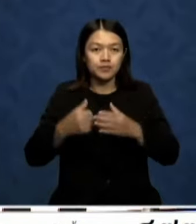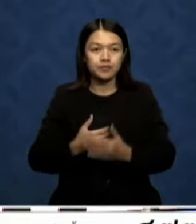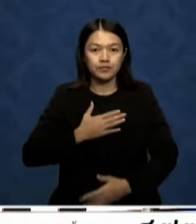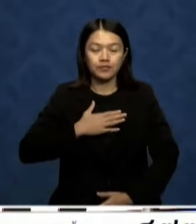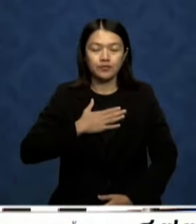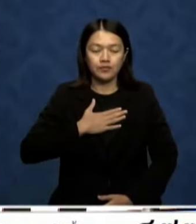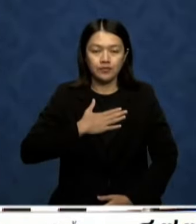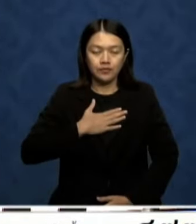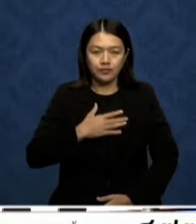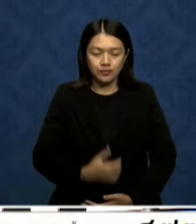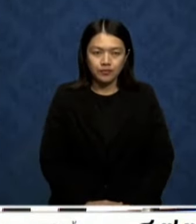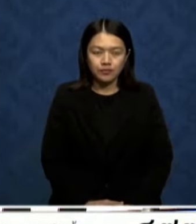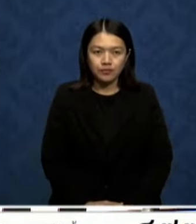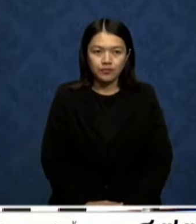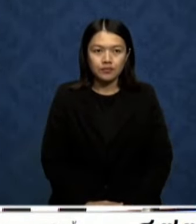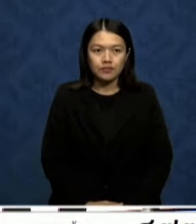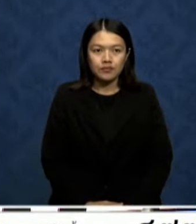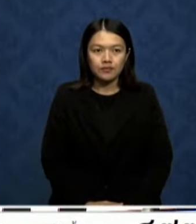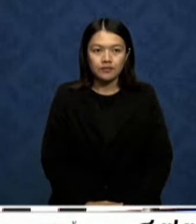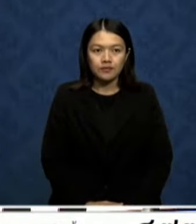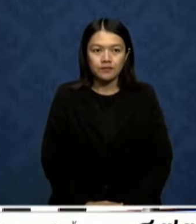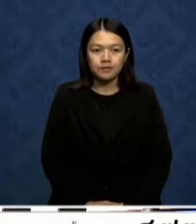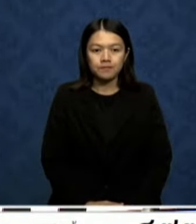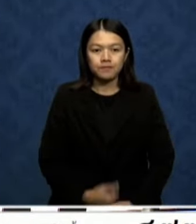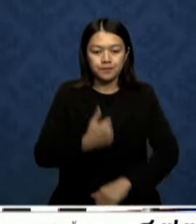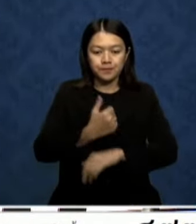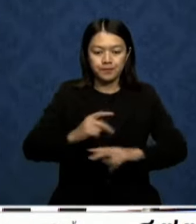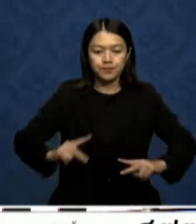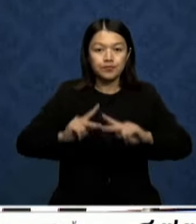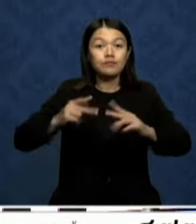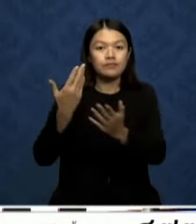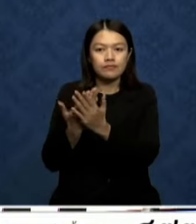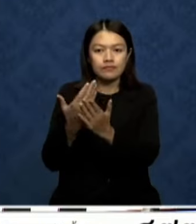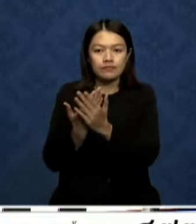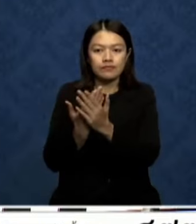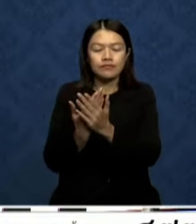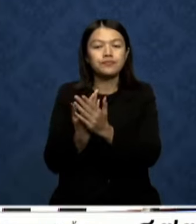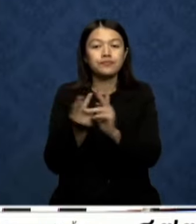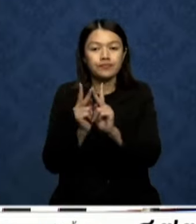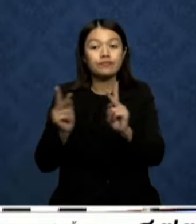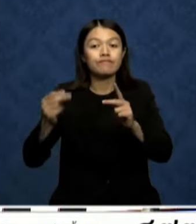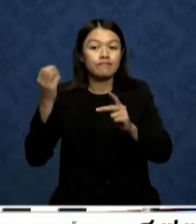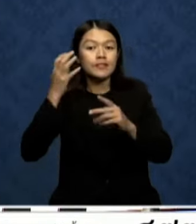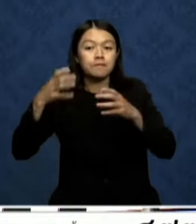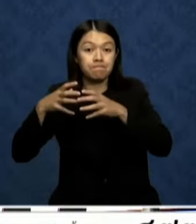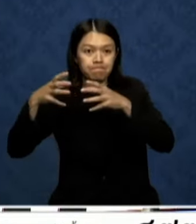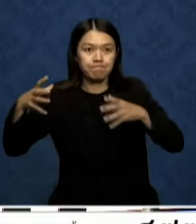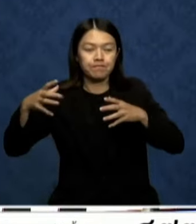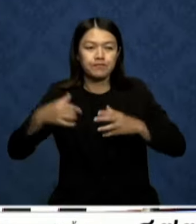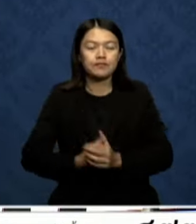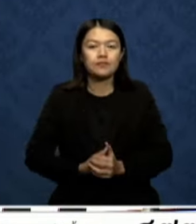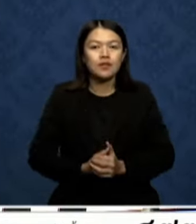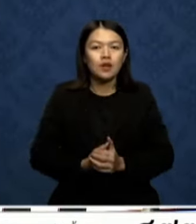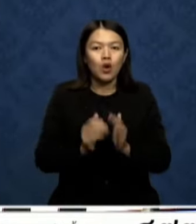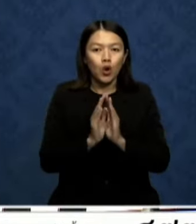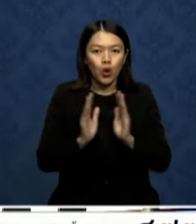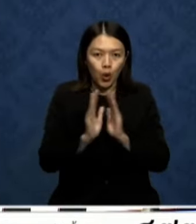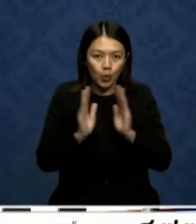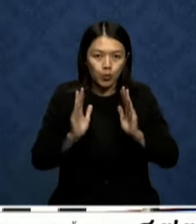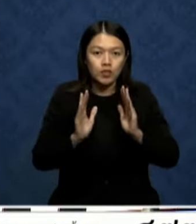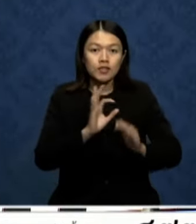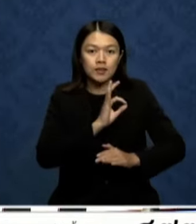รนิวัฒน์รัฐมนตรีช่วยว่าการกระทรวงการคลังและกรรมาธิการเสียงข้างมากครับขอบพระคุณท่านสมาชิกแล้วก็ท่านกรร